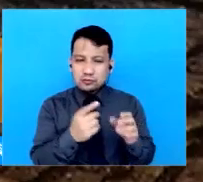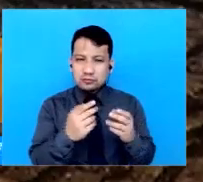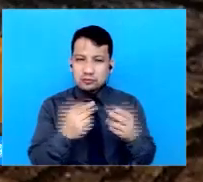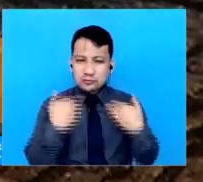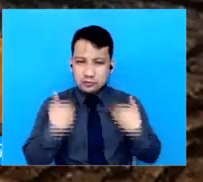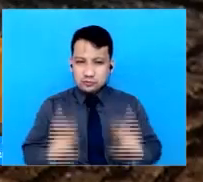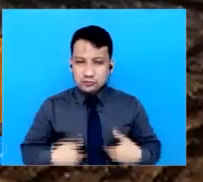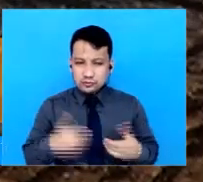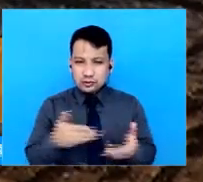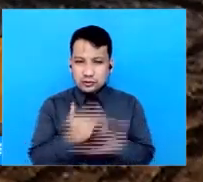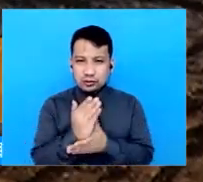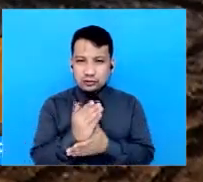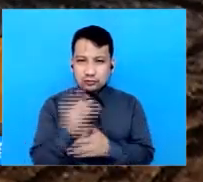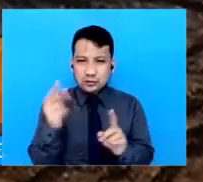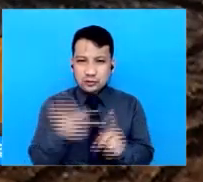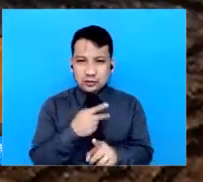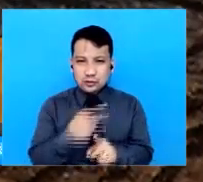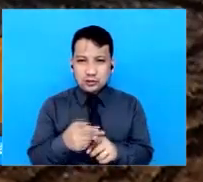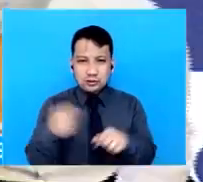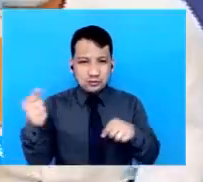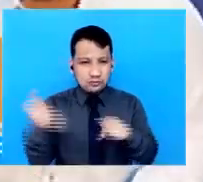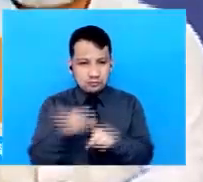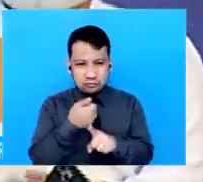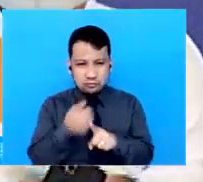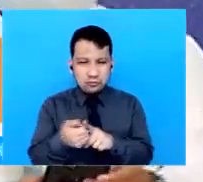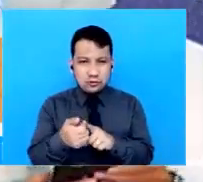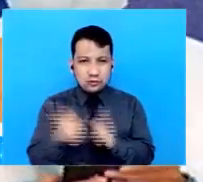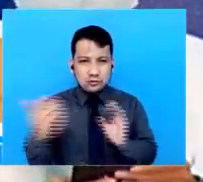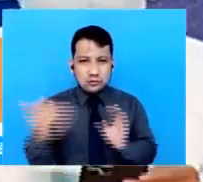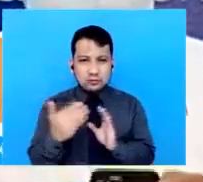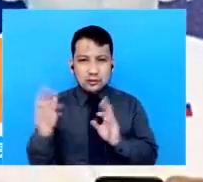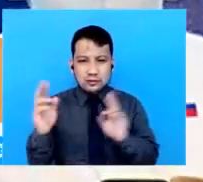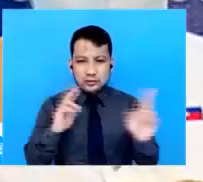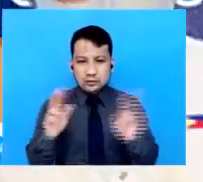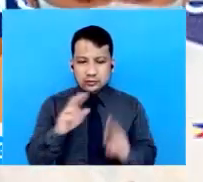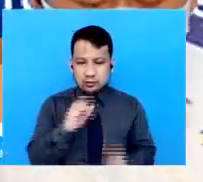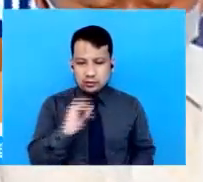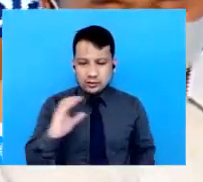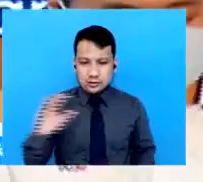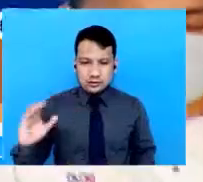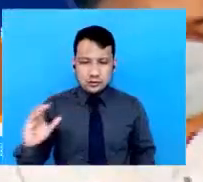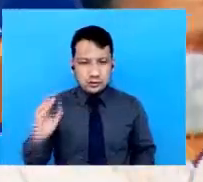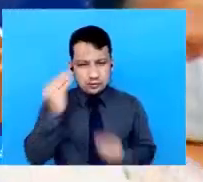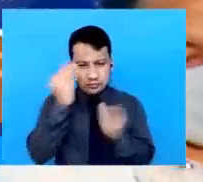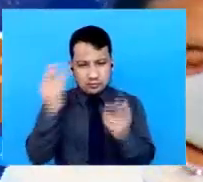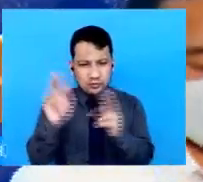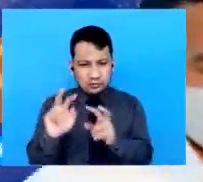violation gaya ng torture. Handa naman daw makipagtulungan ang ICC sa pagsisiyasat.